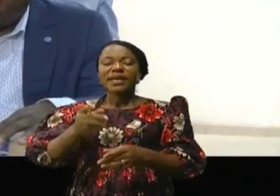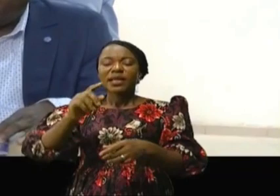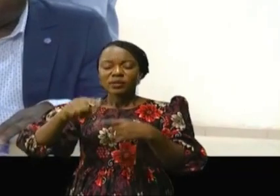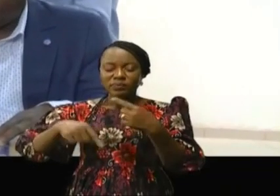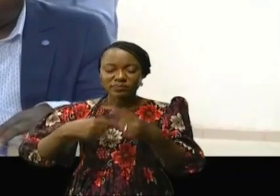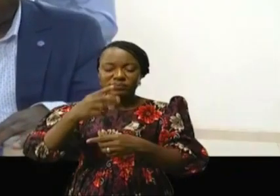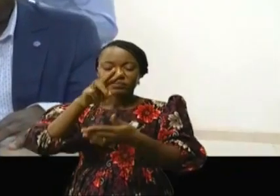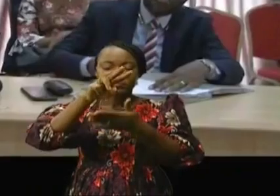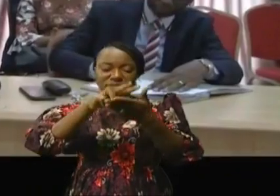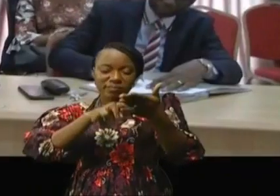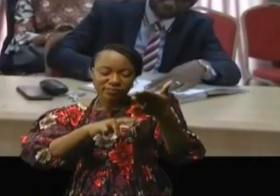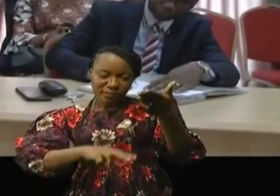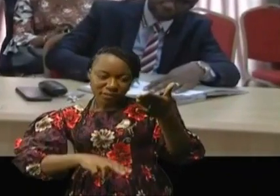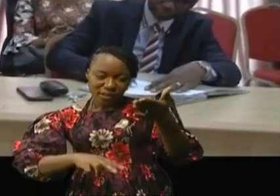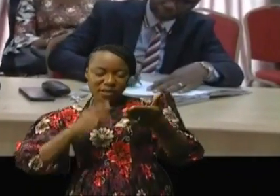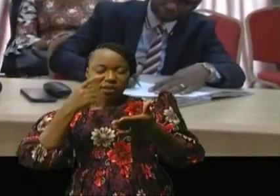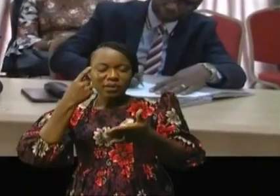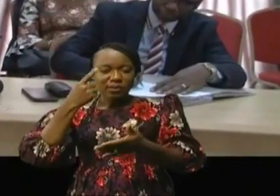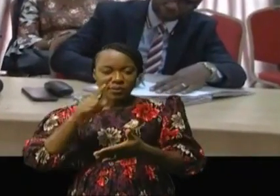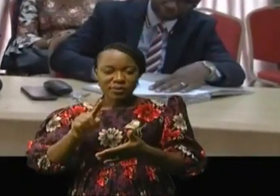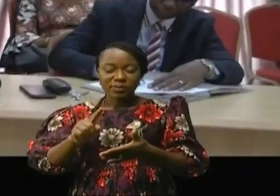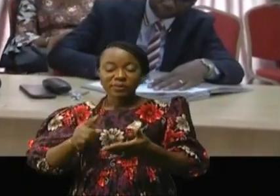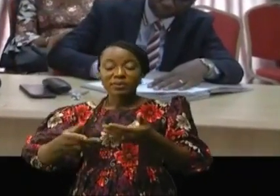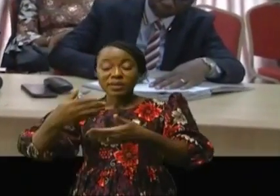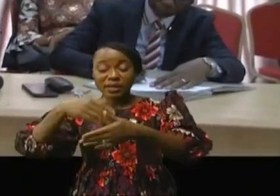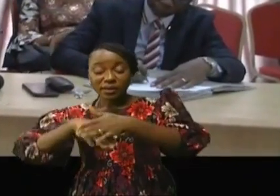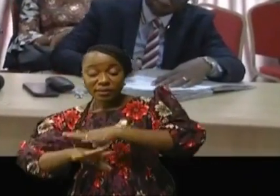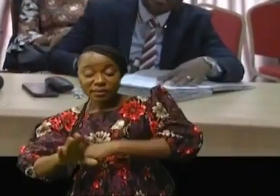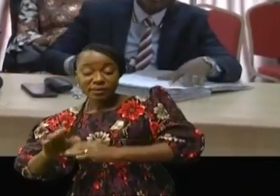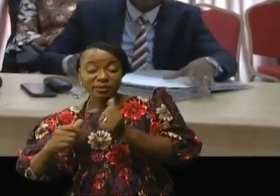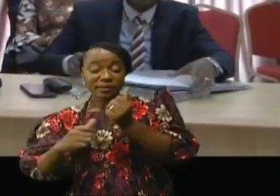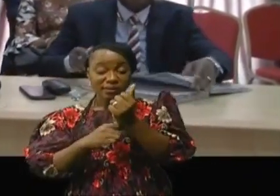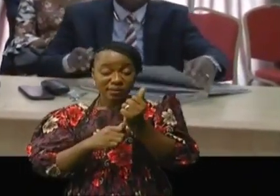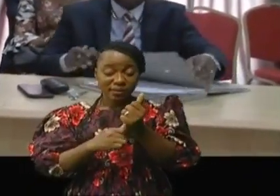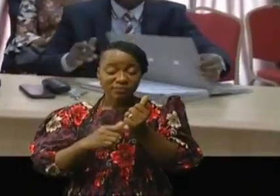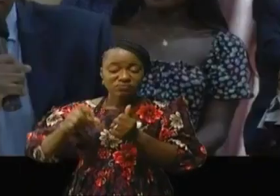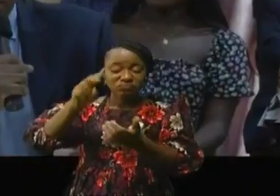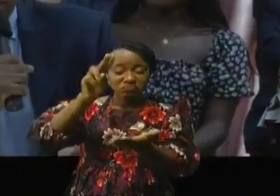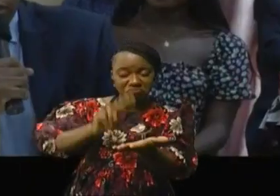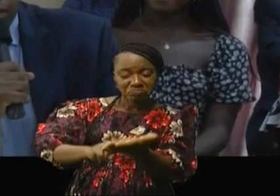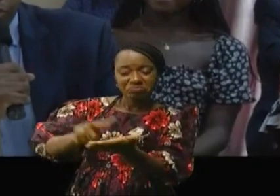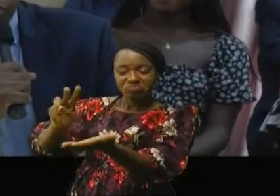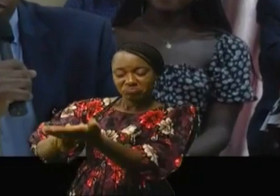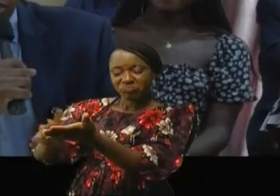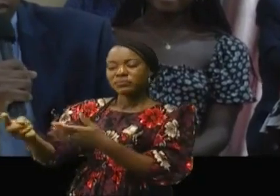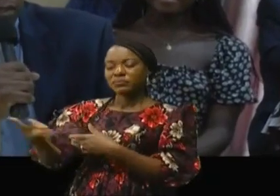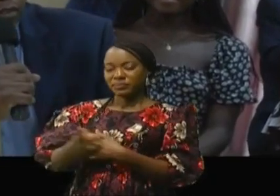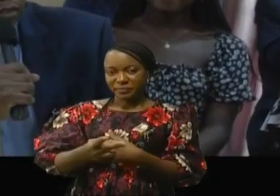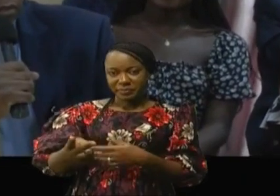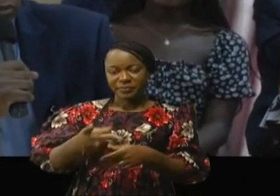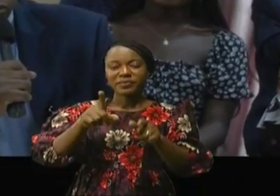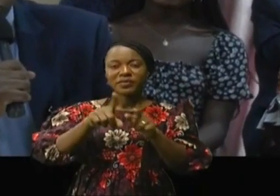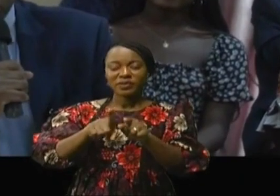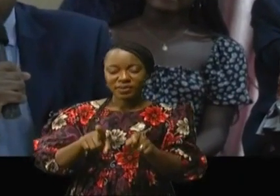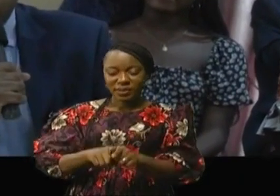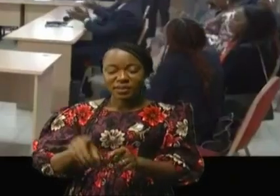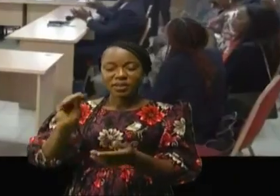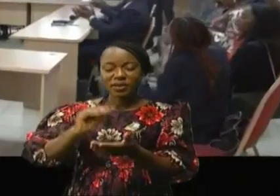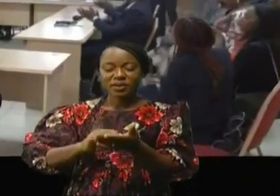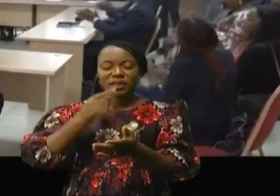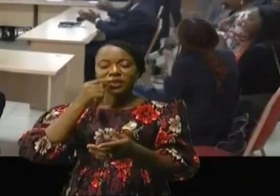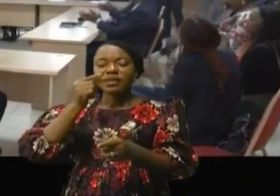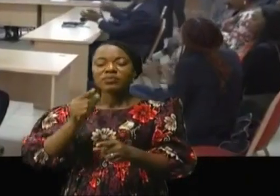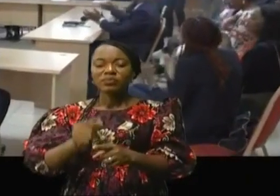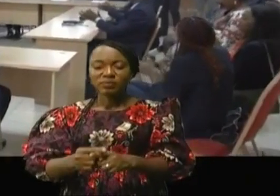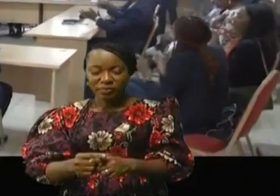du procès verbal sur lequel l'entrant et le sortant ont apposé leur signature. Le commissaire général entrant a dans son mot